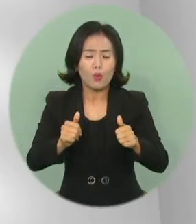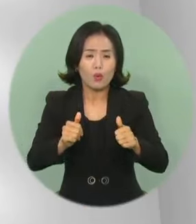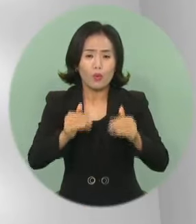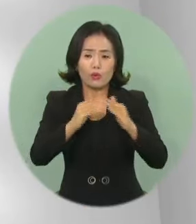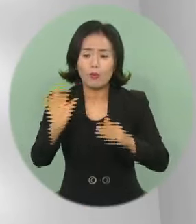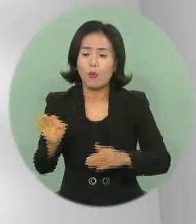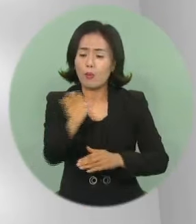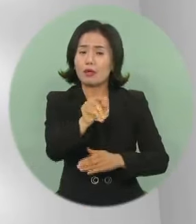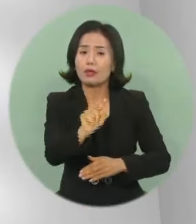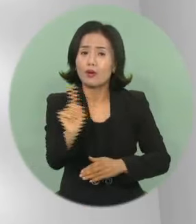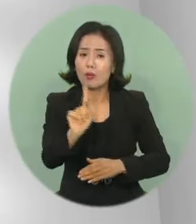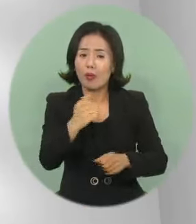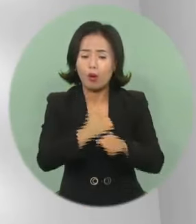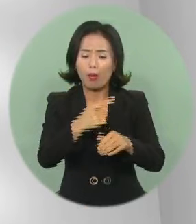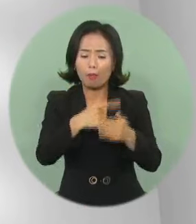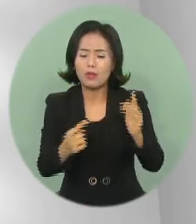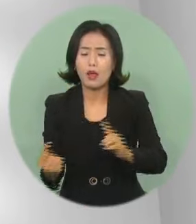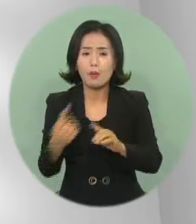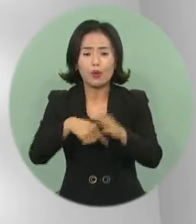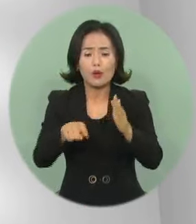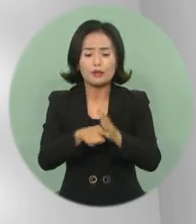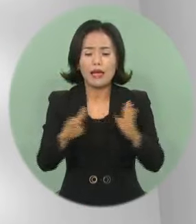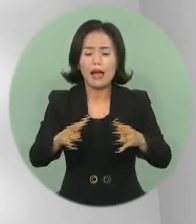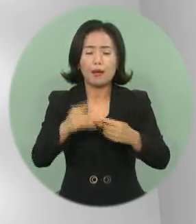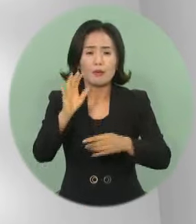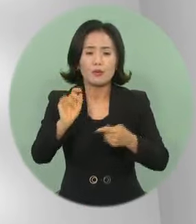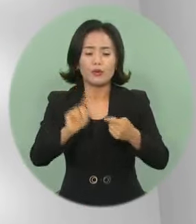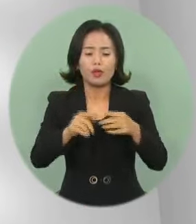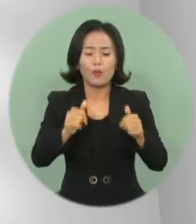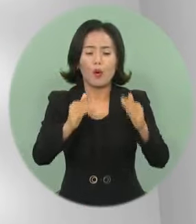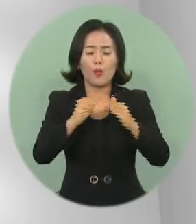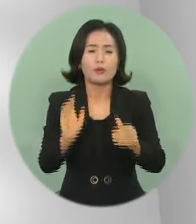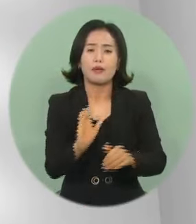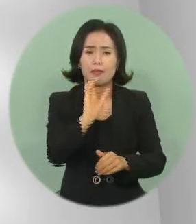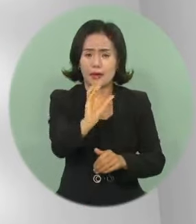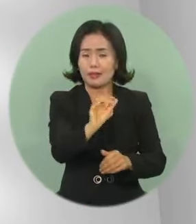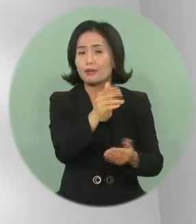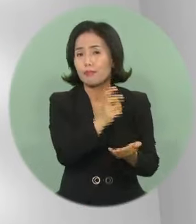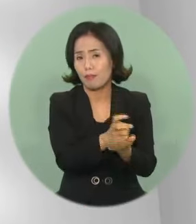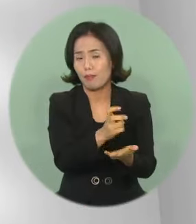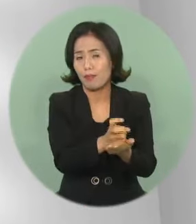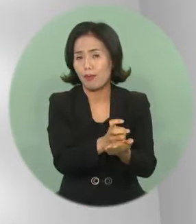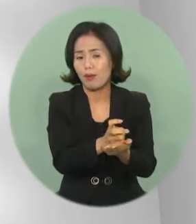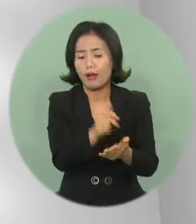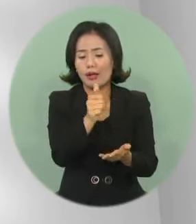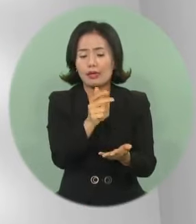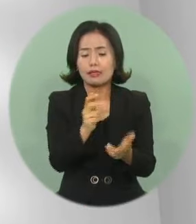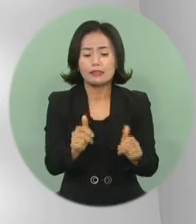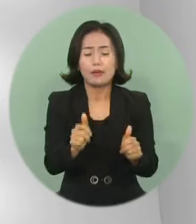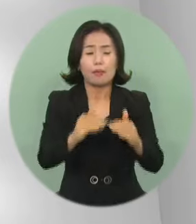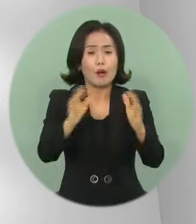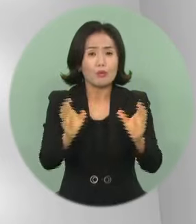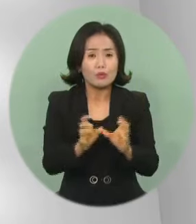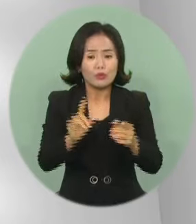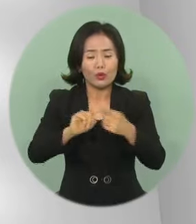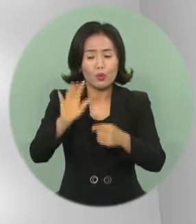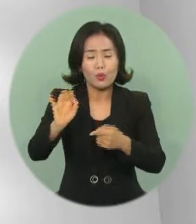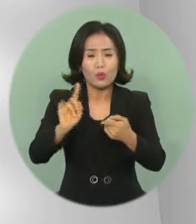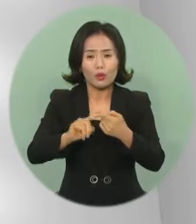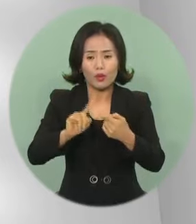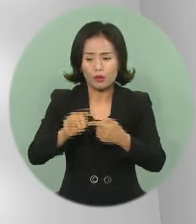저지른 피고인이 피해 회복을 위한 합의금 명목의 돈을 법원에 맡기는 제도입니다. 재판부는 공탁 사실과 금액